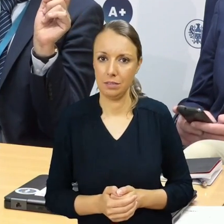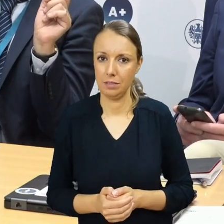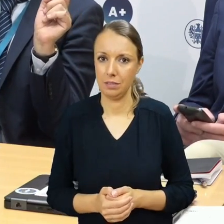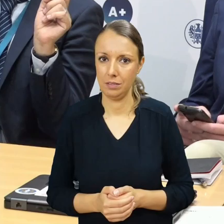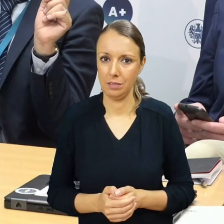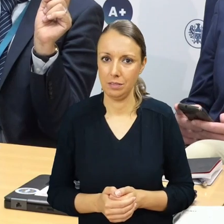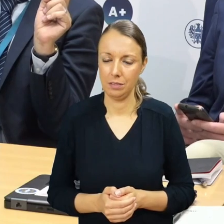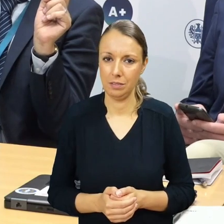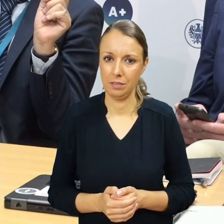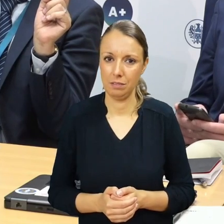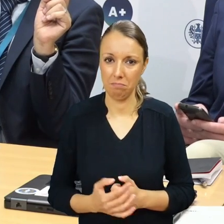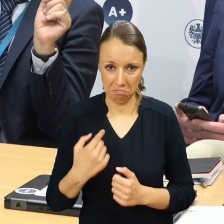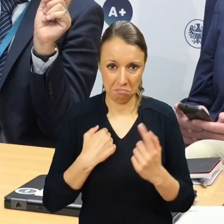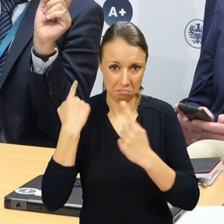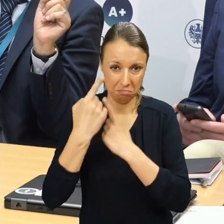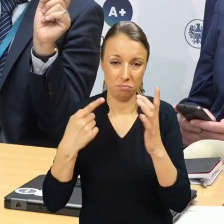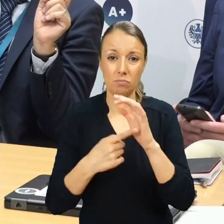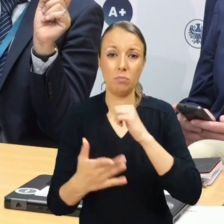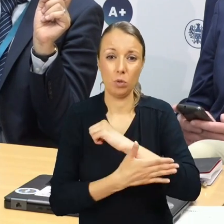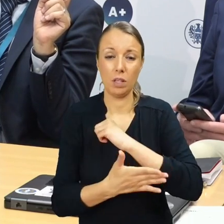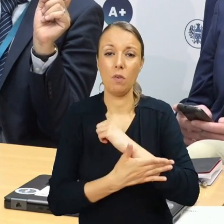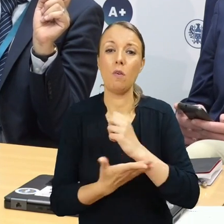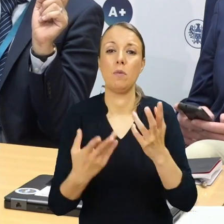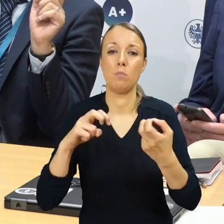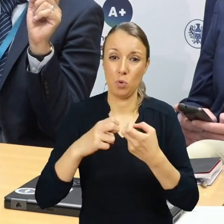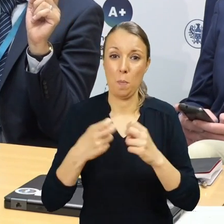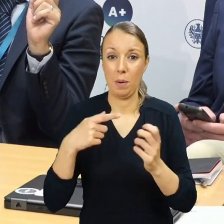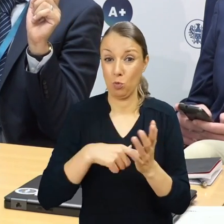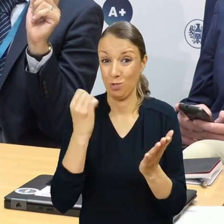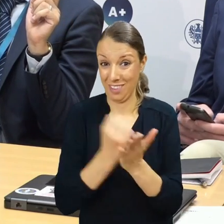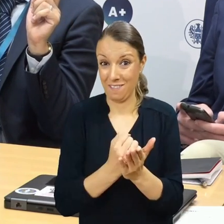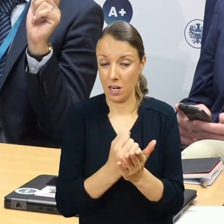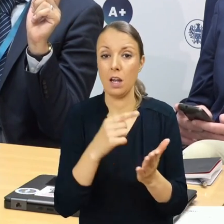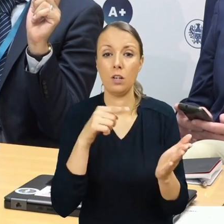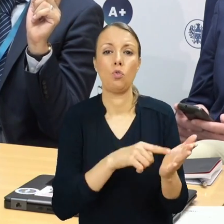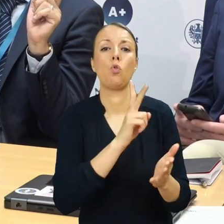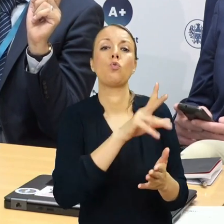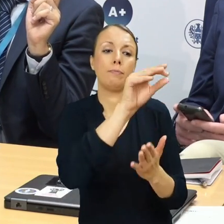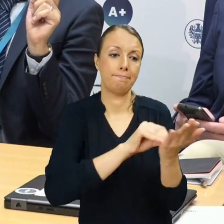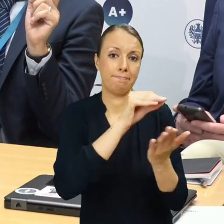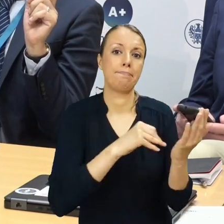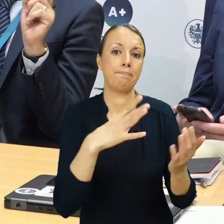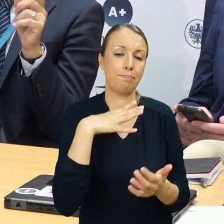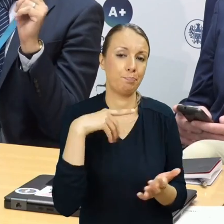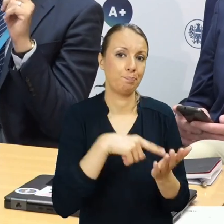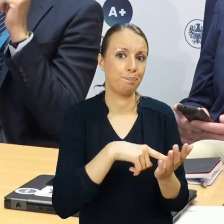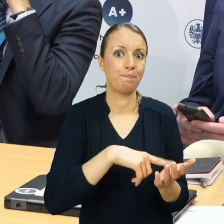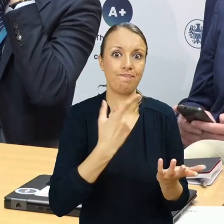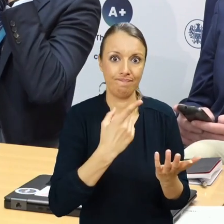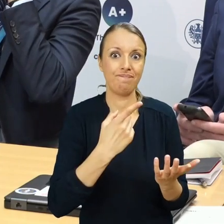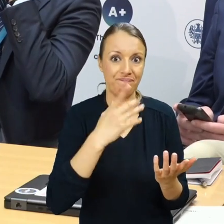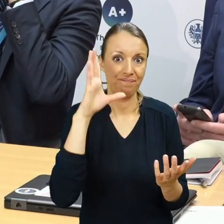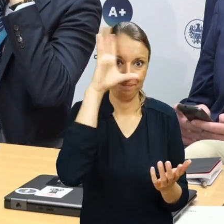moim zdaniem podstawowa słabość ustawy, którą przegapili jej twórcy i którą jakoś musiała łatać praktyka. Jeżeli mogę